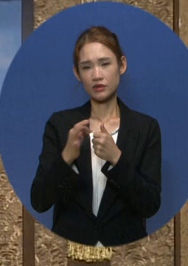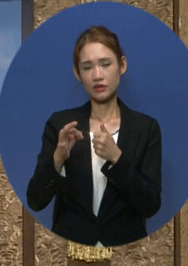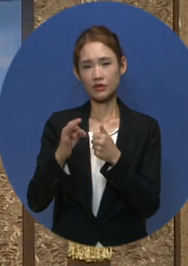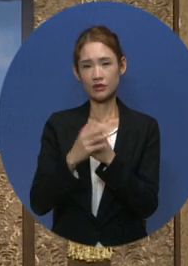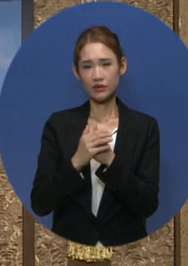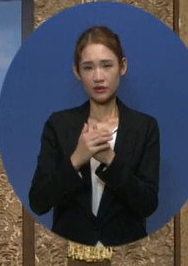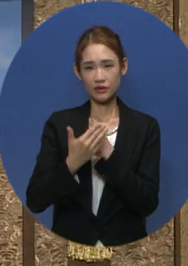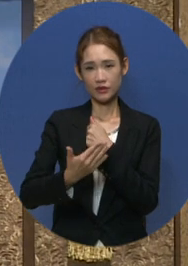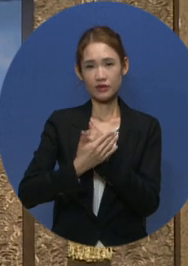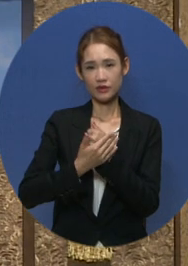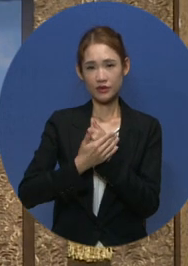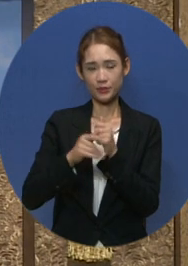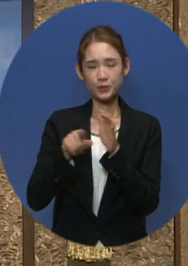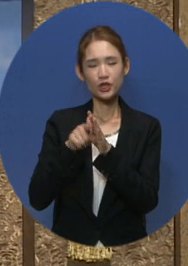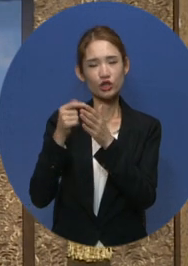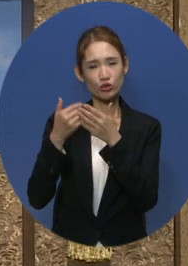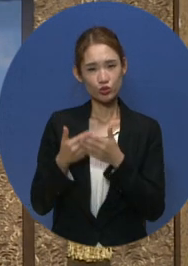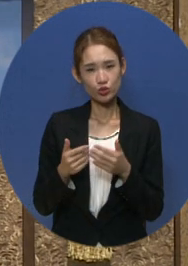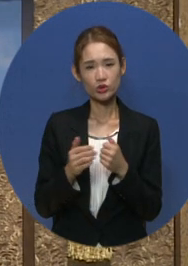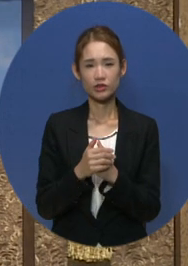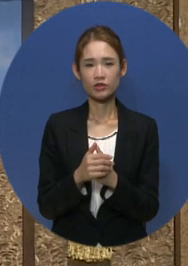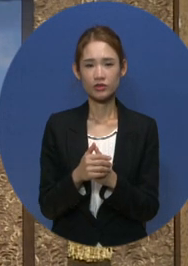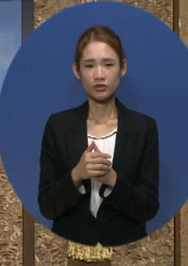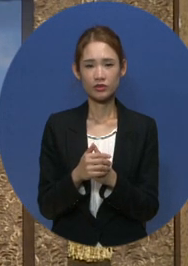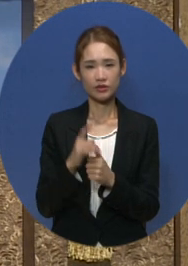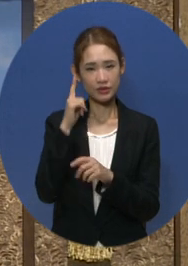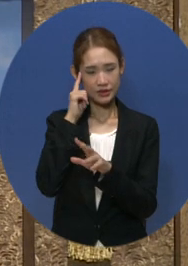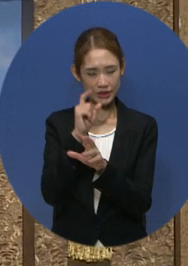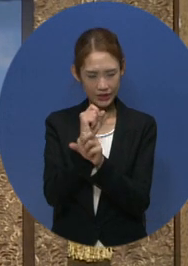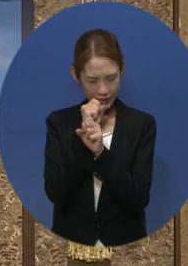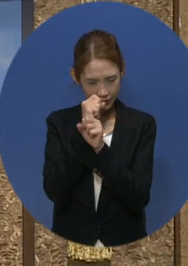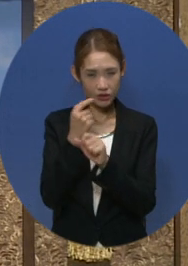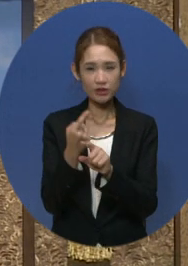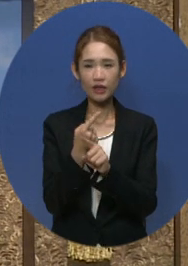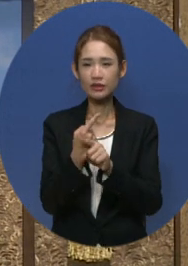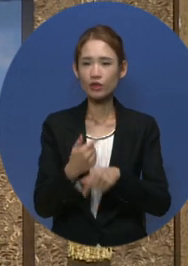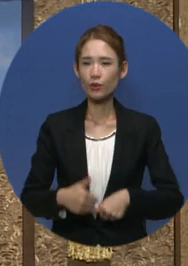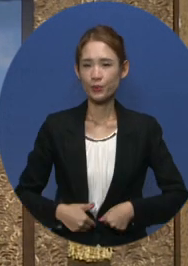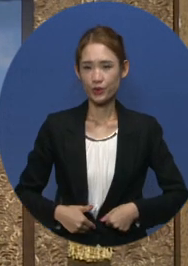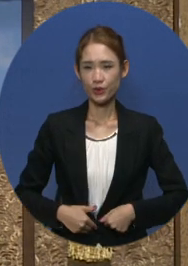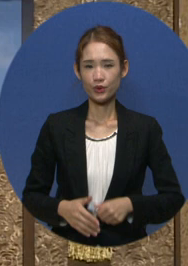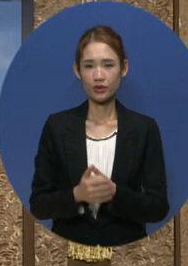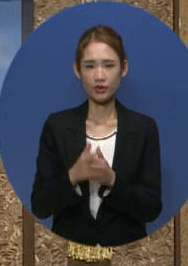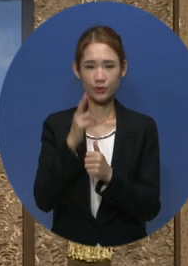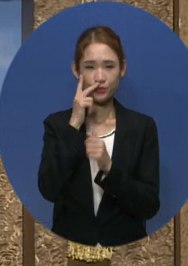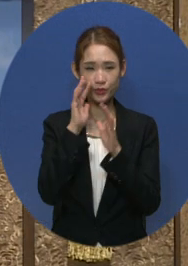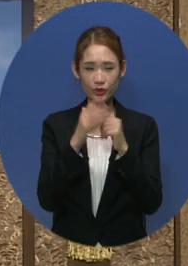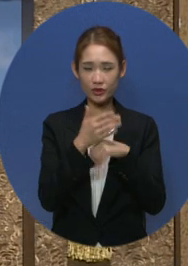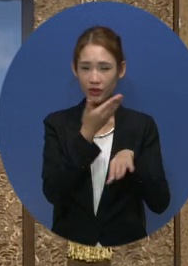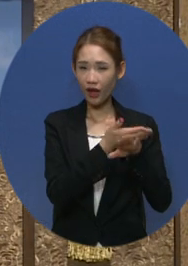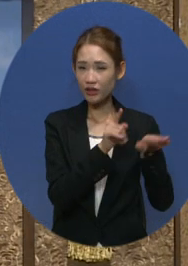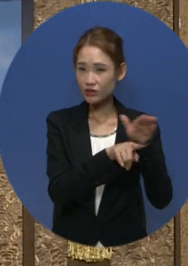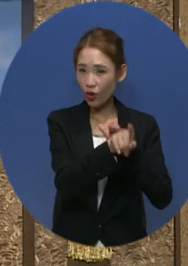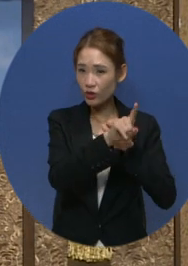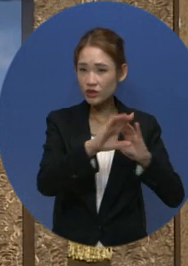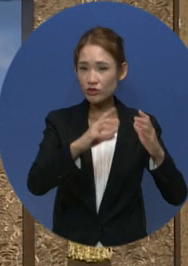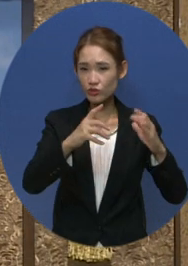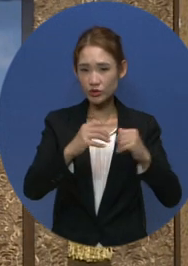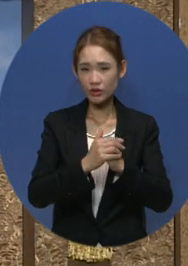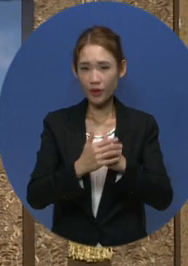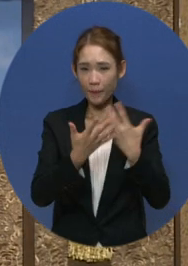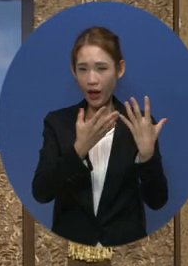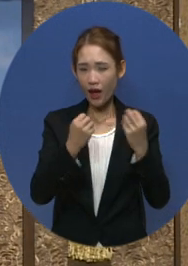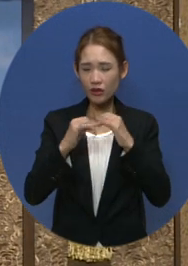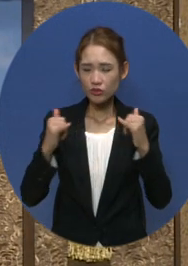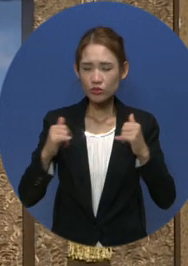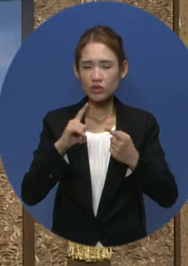것을 지지해 주시고 또 인식 개선이 돼야 된다고 생각합니다. 미국이나 다른 선진국에서는 많은